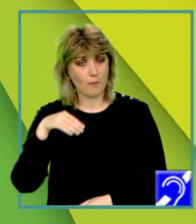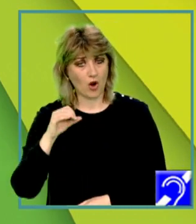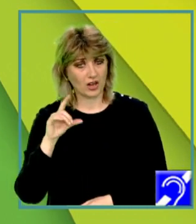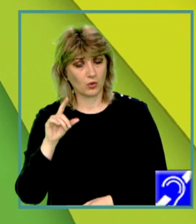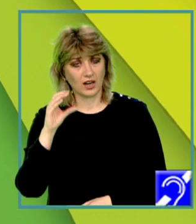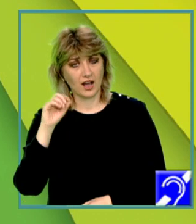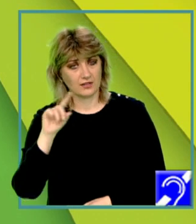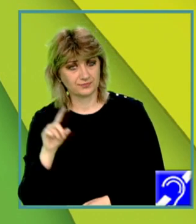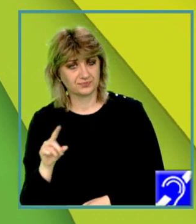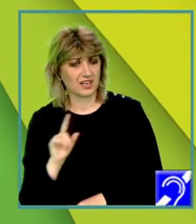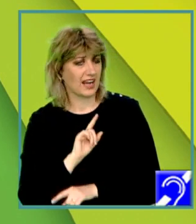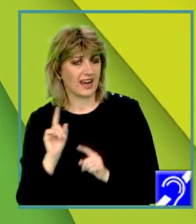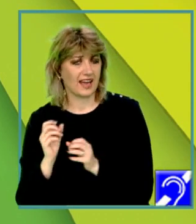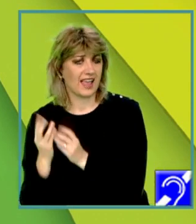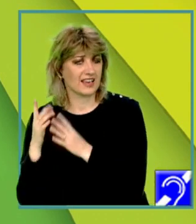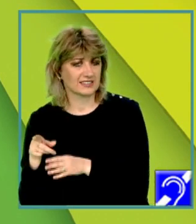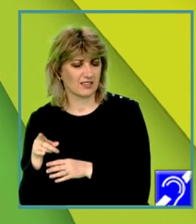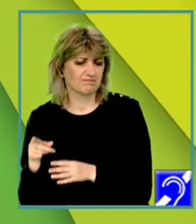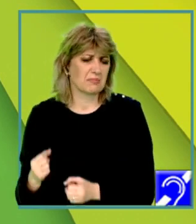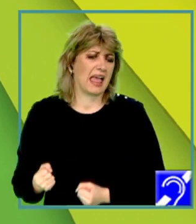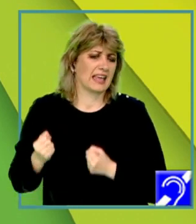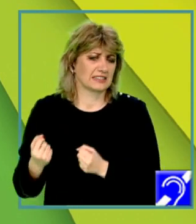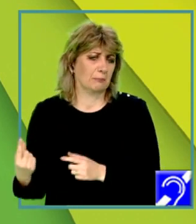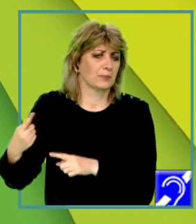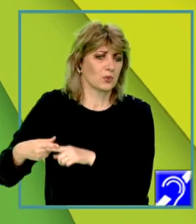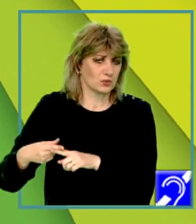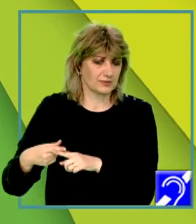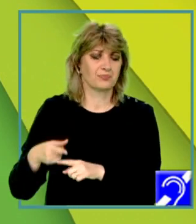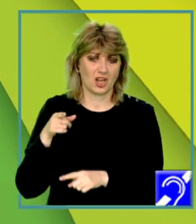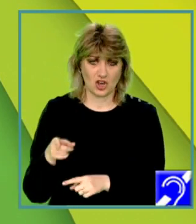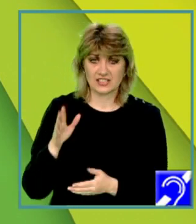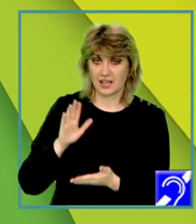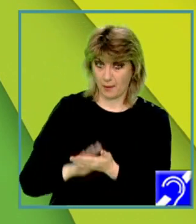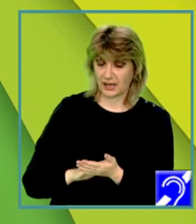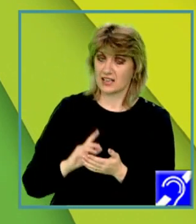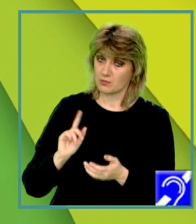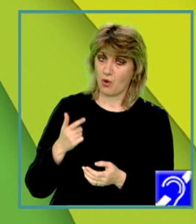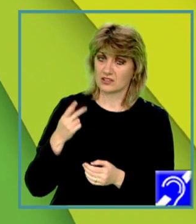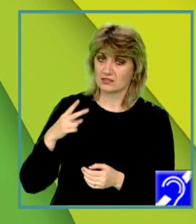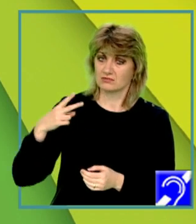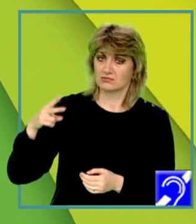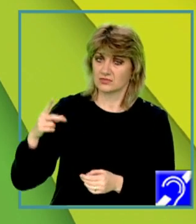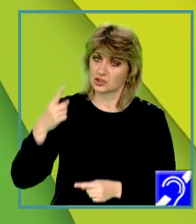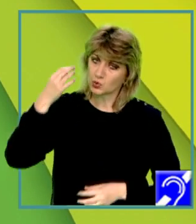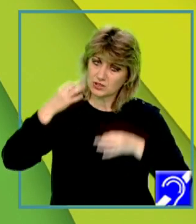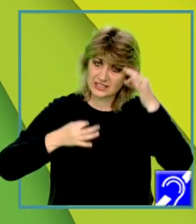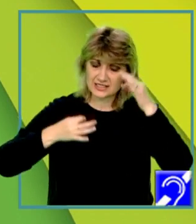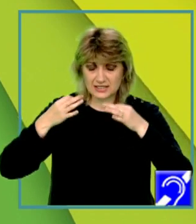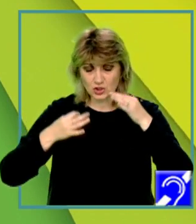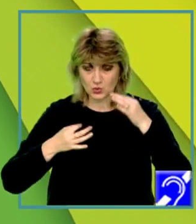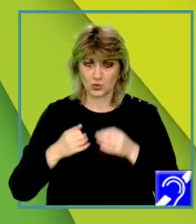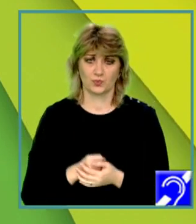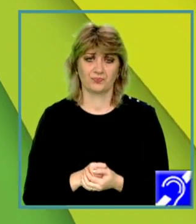nereactionat a adică în exces această aplicație ne poate duce mai departe în studiul stoechiometrie